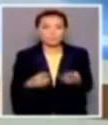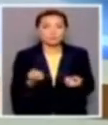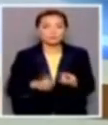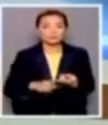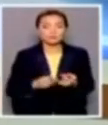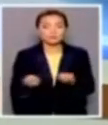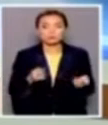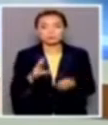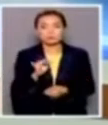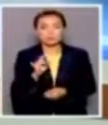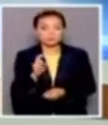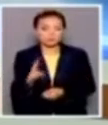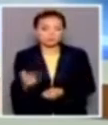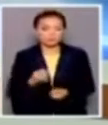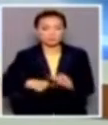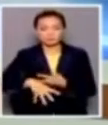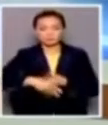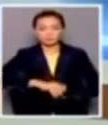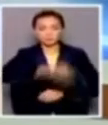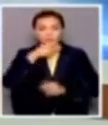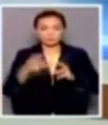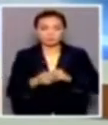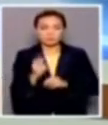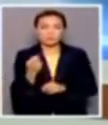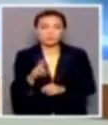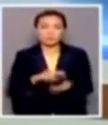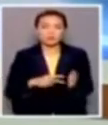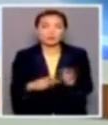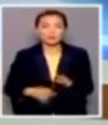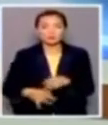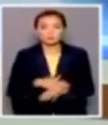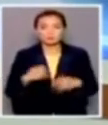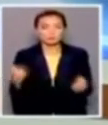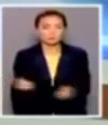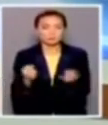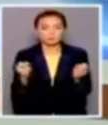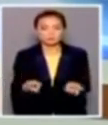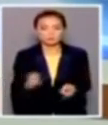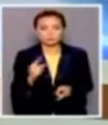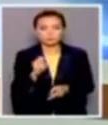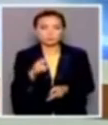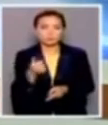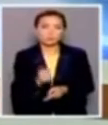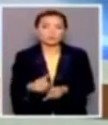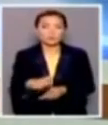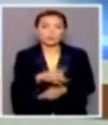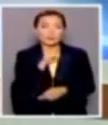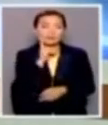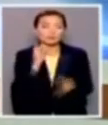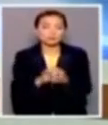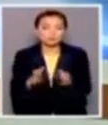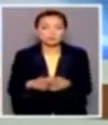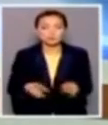орай жетекші Нұр Отан партиясы «Біз біргеміз» жалпы ұлттық акциясы аясында халыққа қолдау көрсеткен Қызылқоға ауданының бір топ ерікті